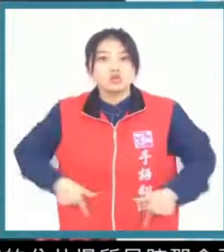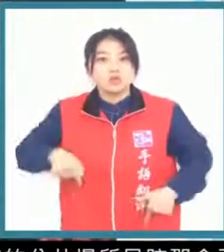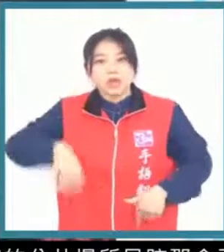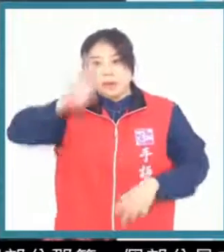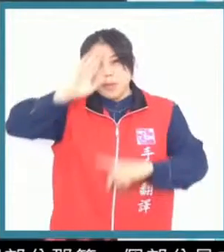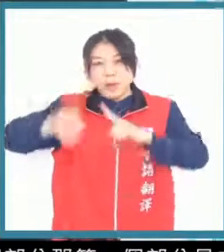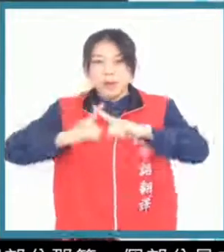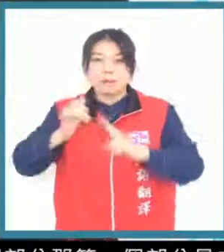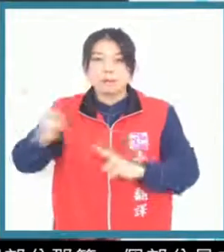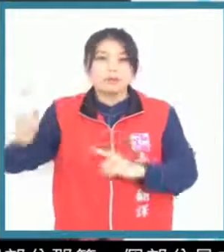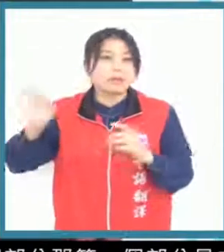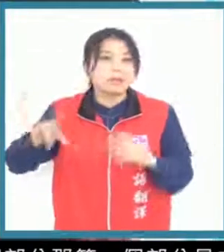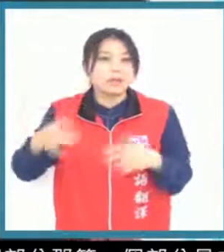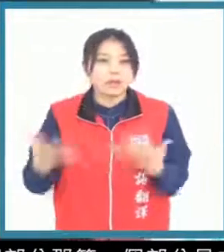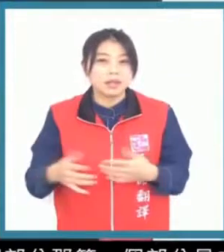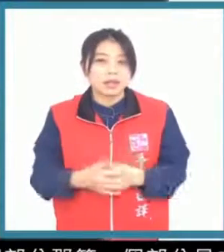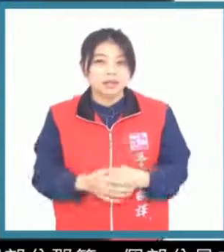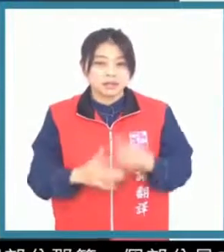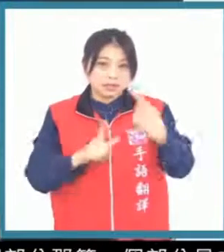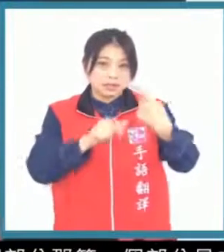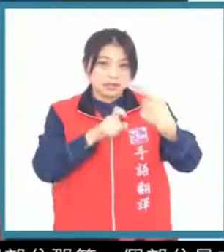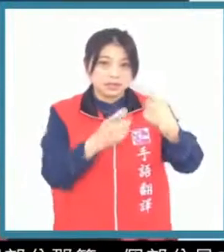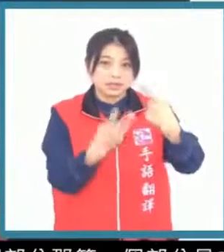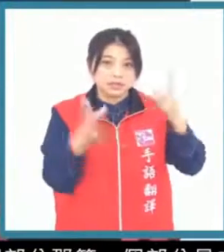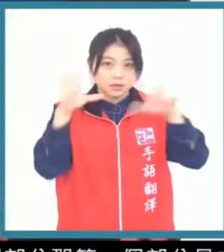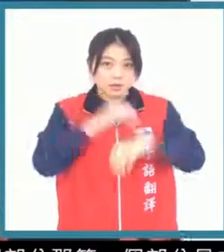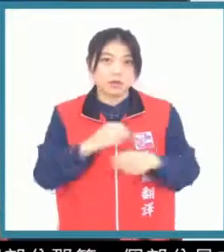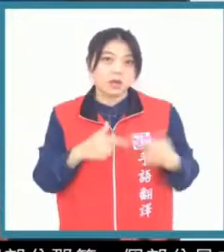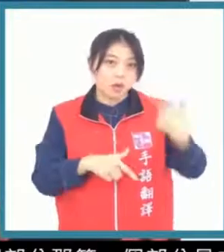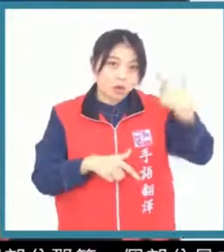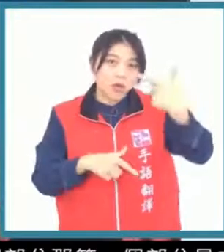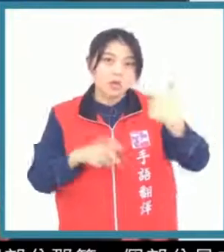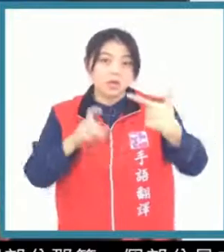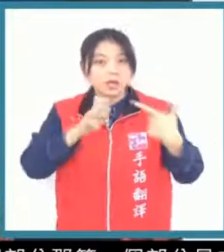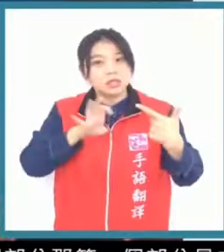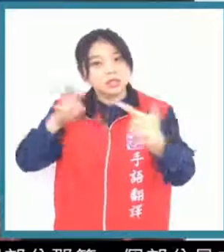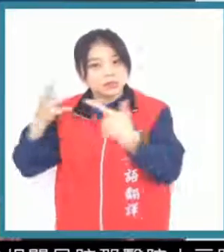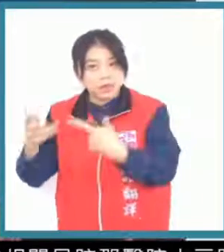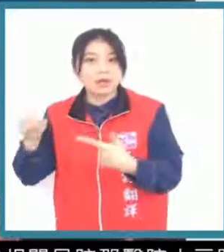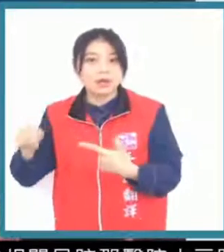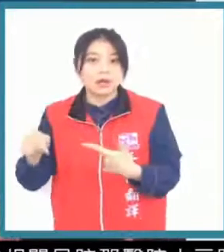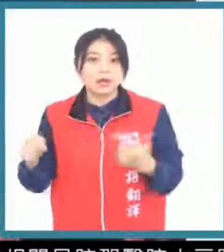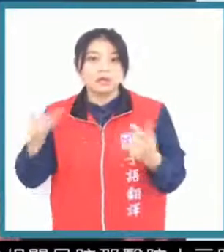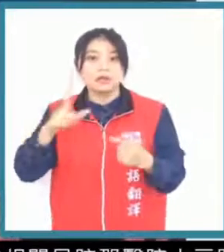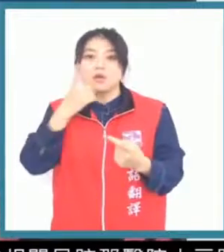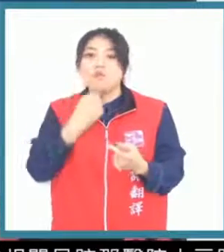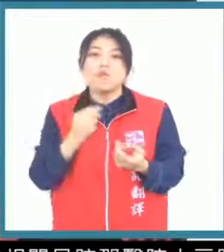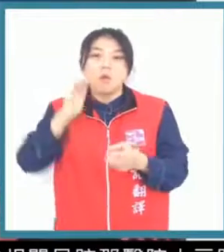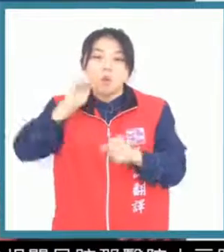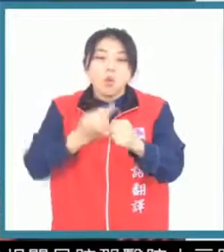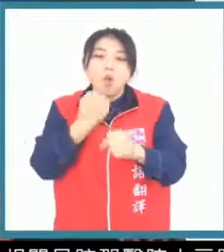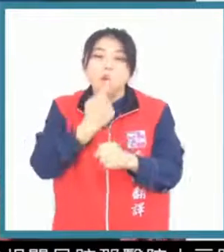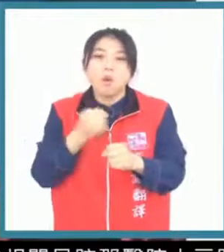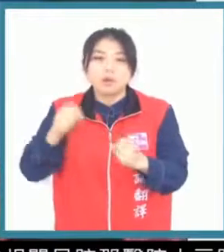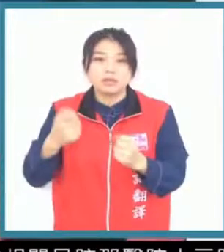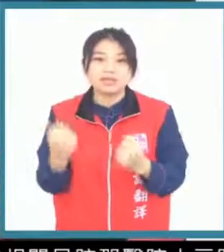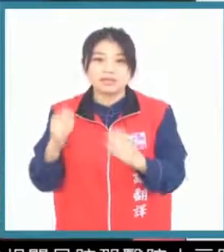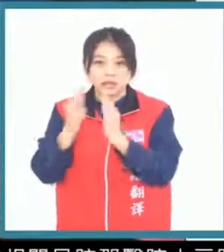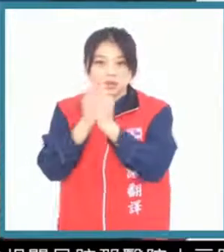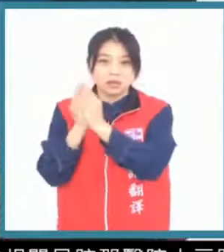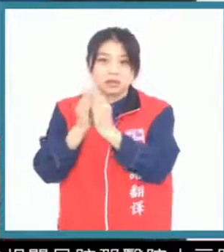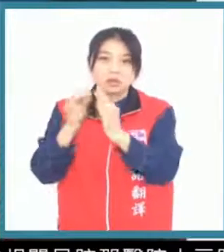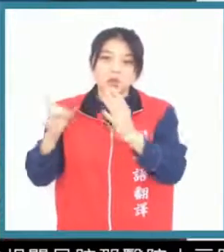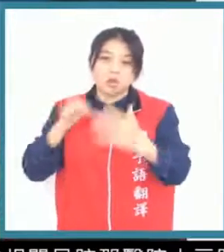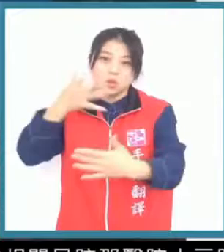个案的相关足迹。那1月13号的晚上6点到6点48分，丸红锅烧面，桃园区龙安街